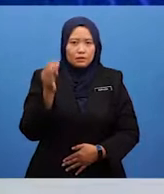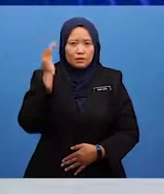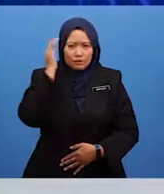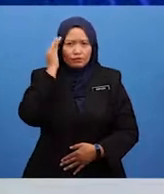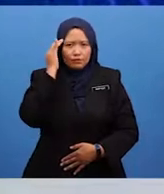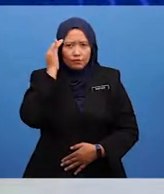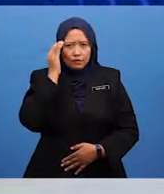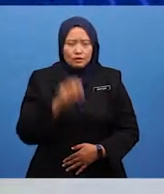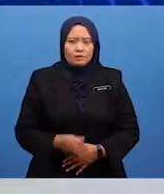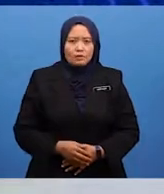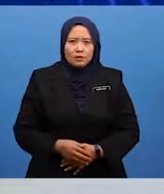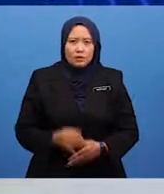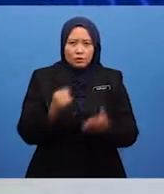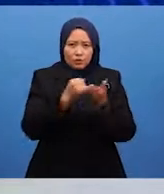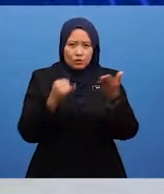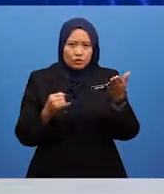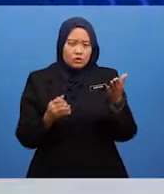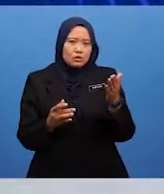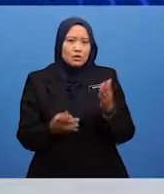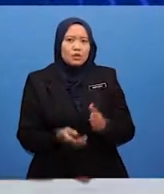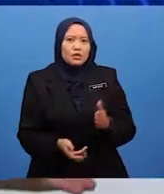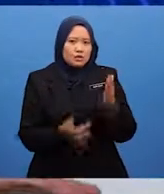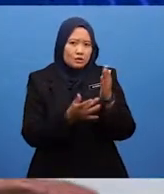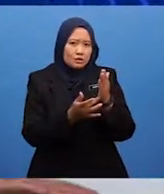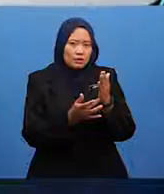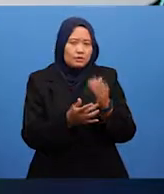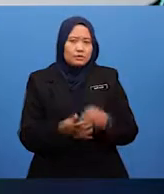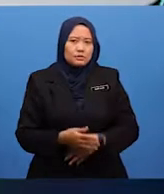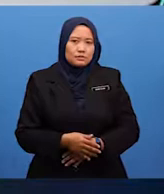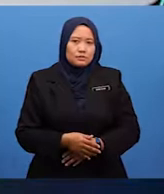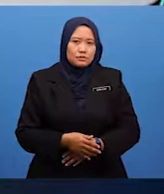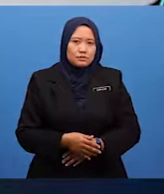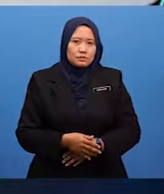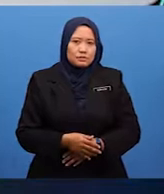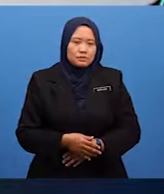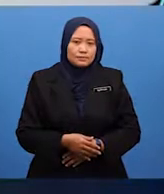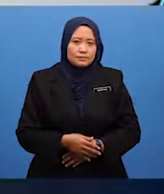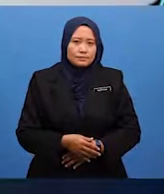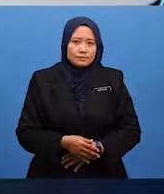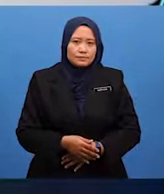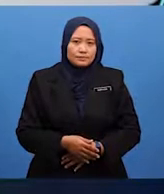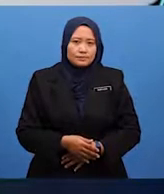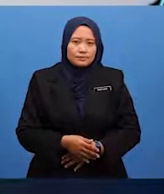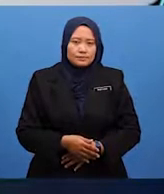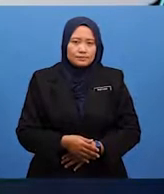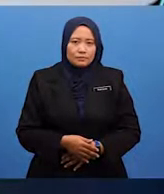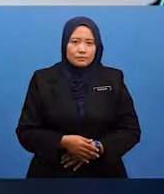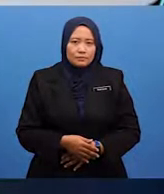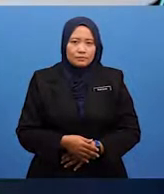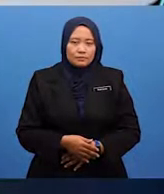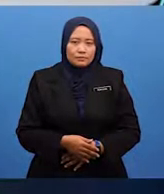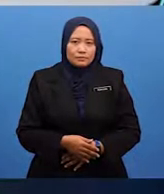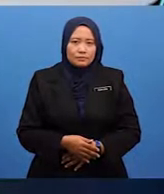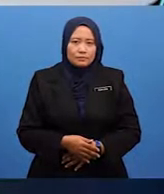benar-benar tentang kisah teknikal berdasar penyerangnya John sedang Sayu tadi jadi Plaza Plaza dewasa ini dan juga CEO doang cuma kita